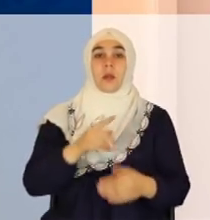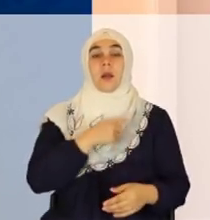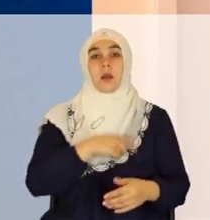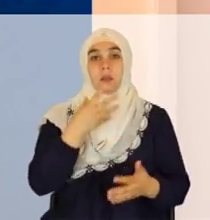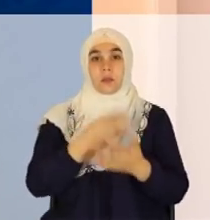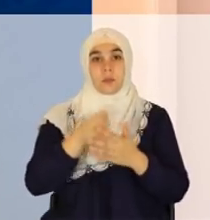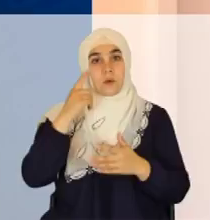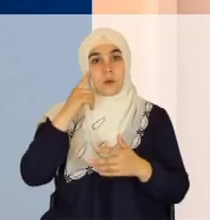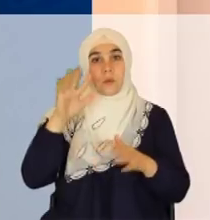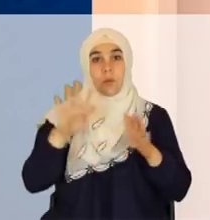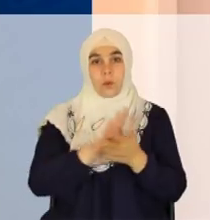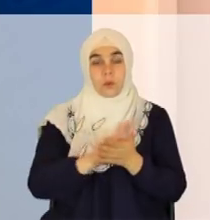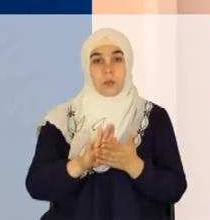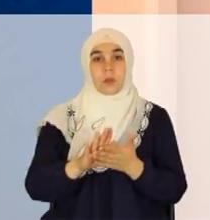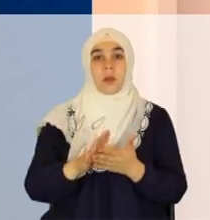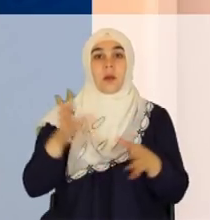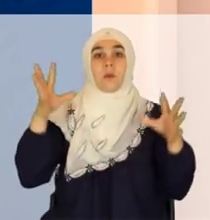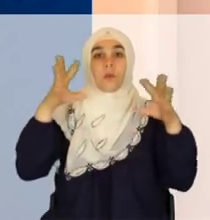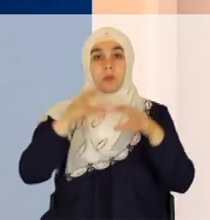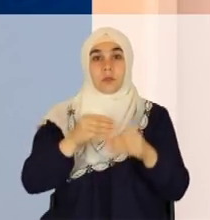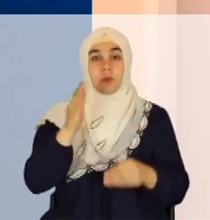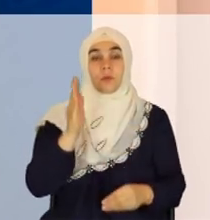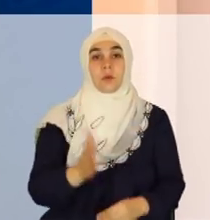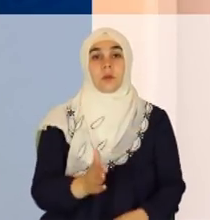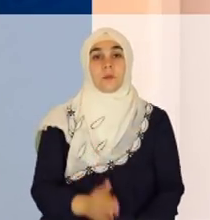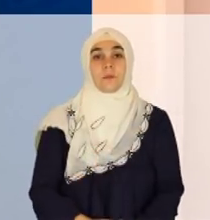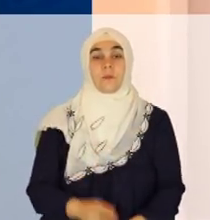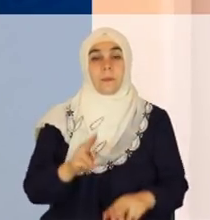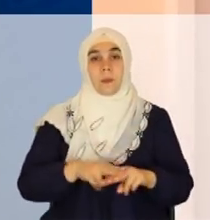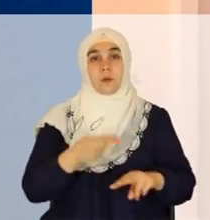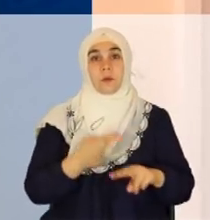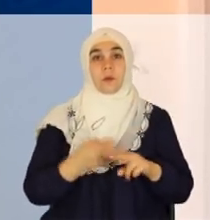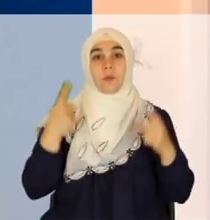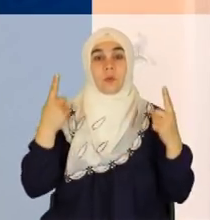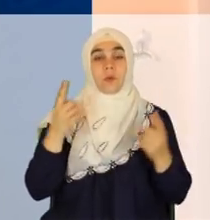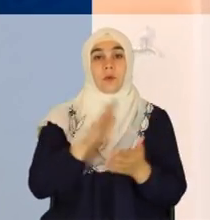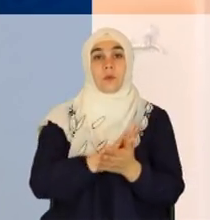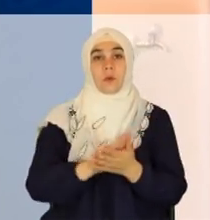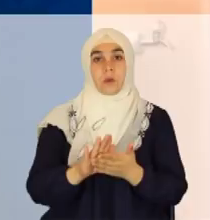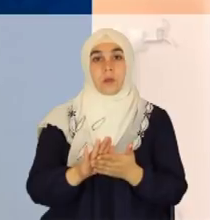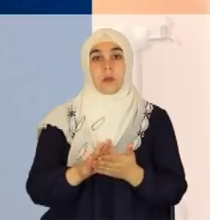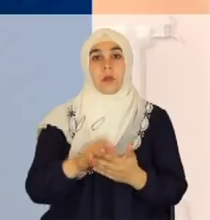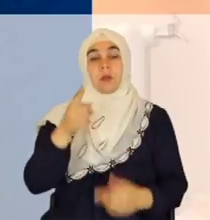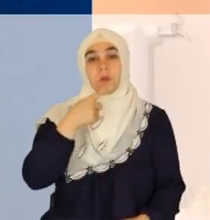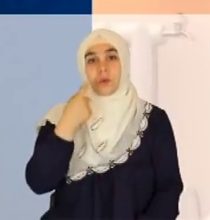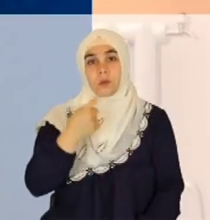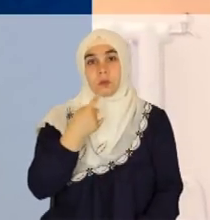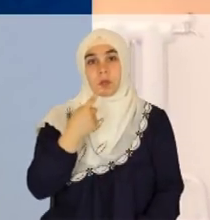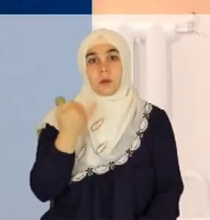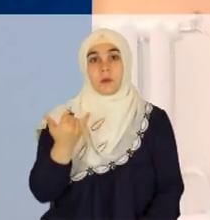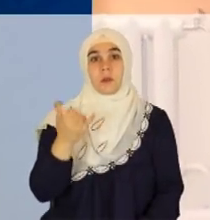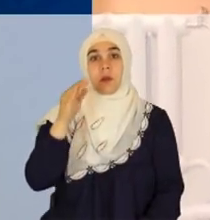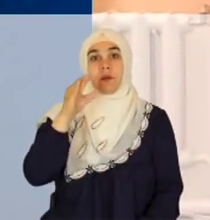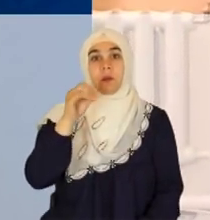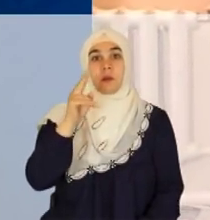pokligi hammasi qo'shilib mujassam bo'ladi. Ana shunday buyuk poklik to'g'risida demak